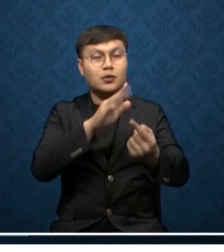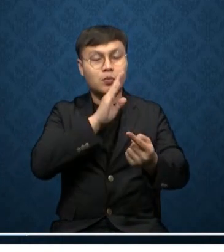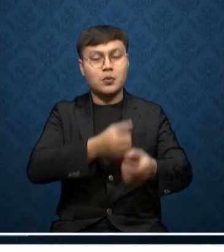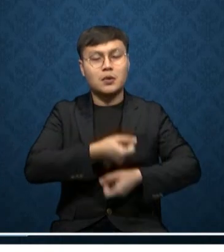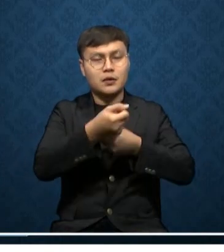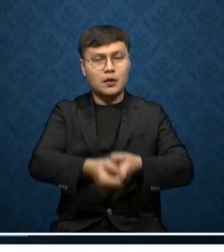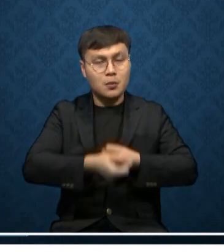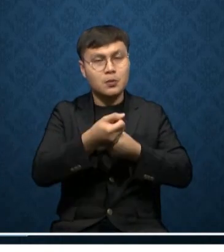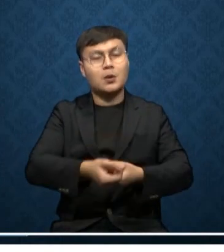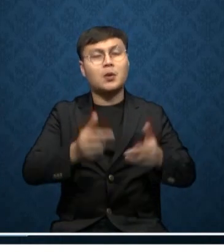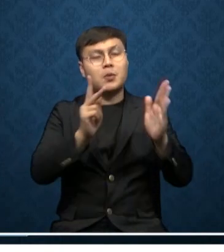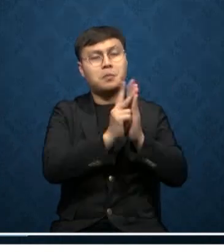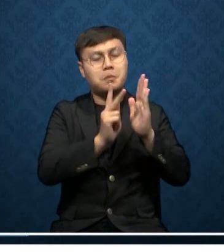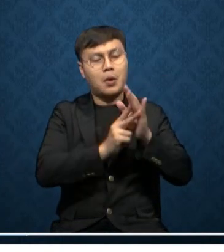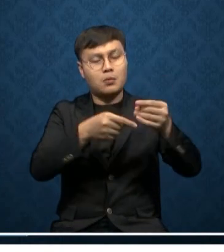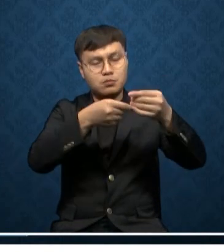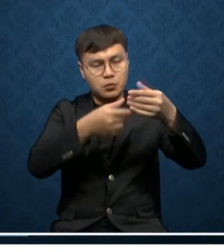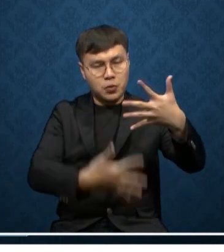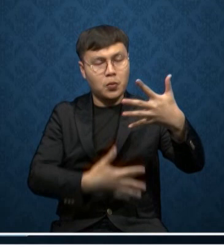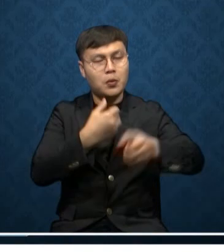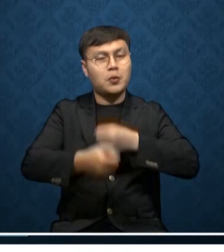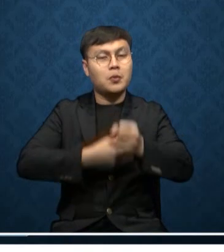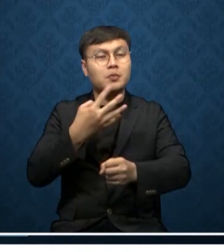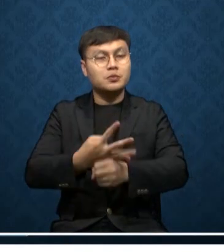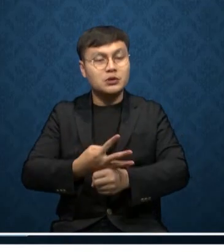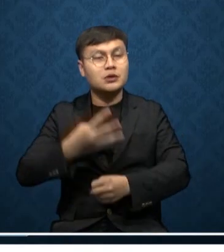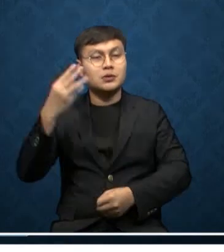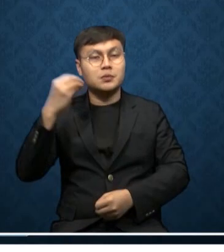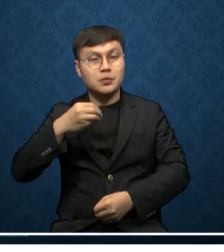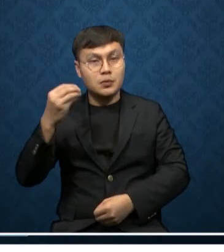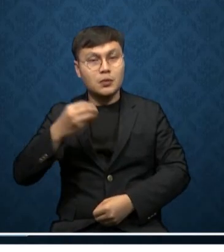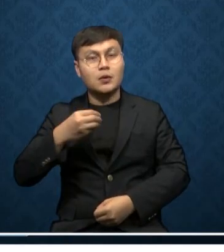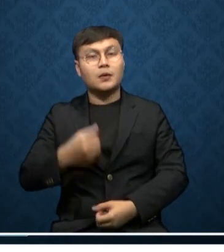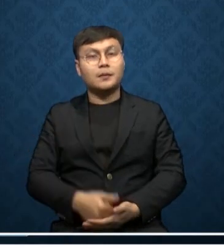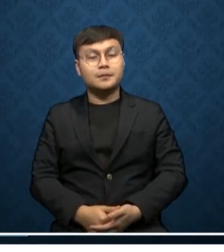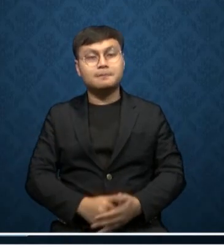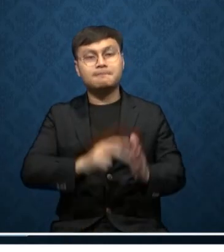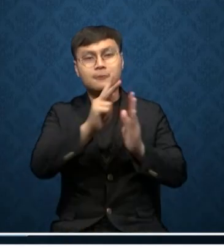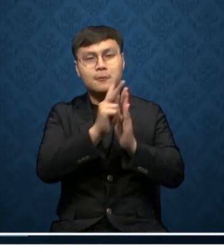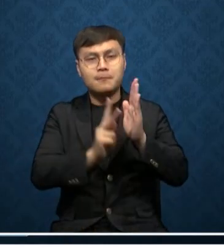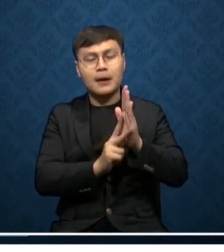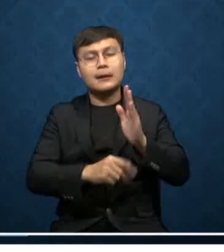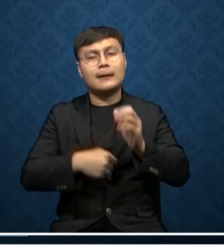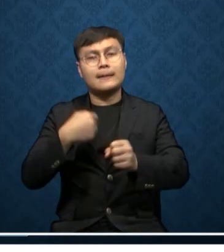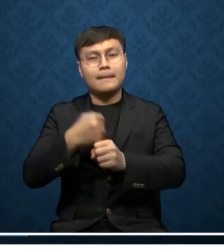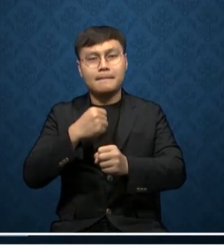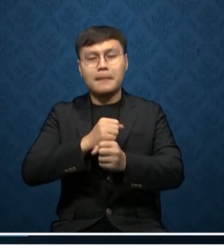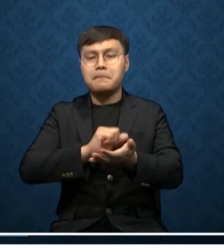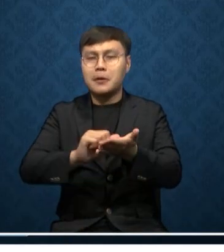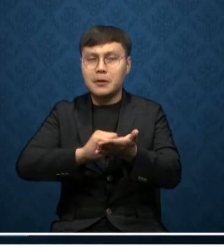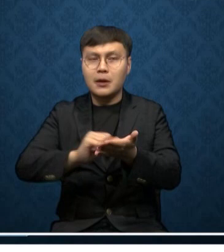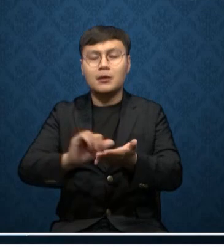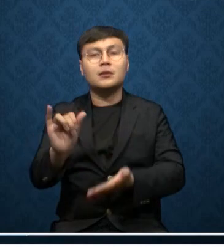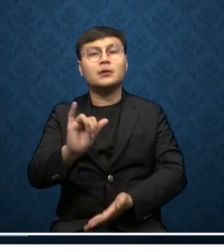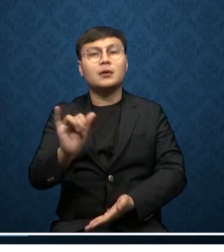หมายอยู่หลายฉบับจากการที่เราติดตามมา 4ปีต่อเนื่องปยยามาเนี่ยไม่แทบแทบจะไม่มีการดำเนินการแก้ไขปรับปรุงอย่างใด